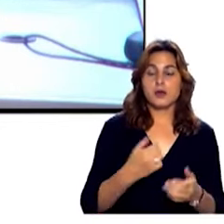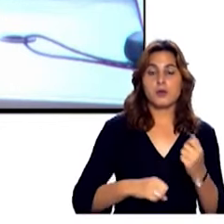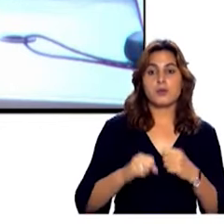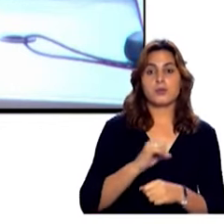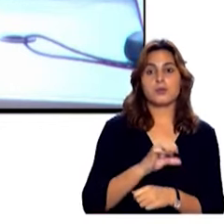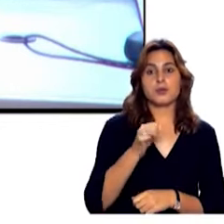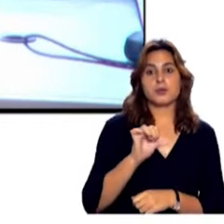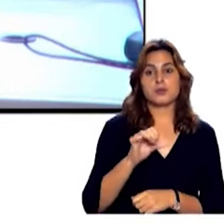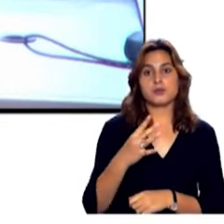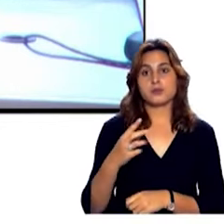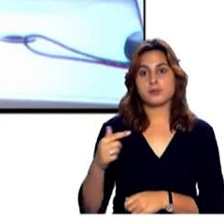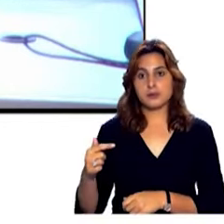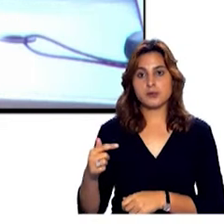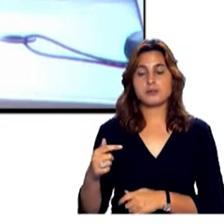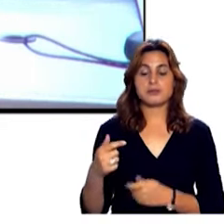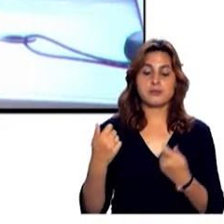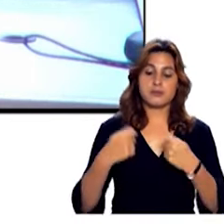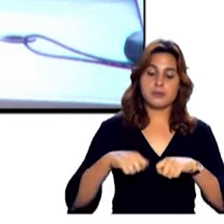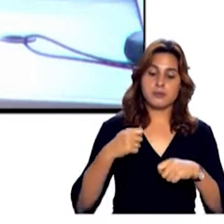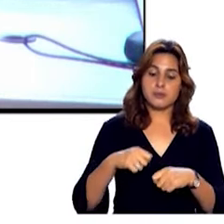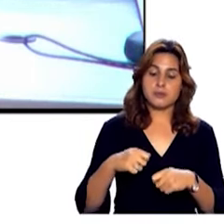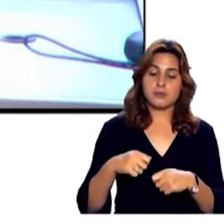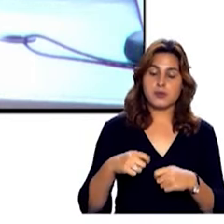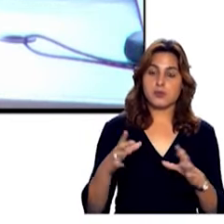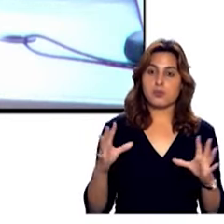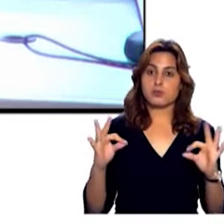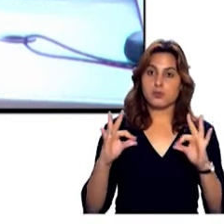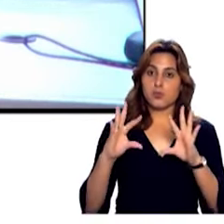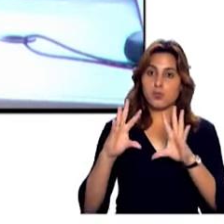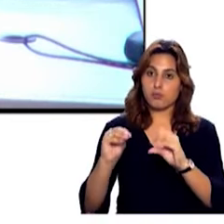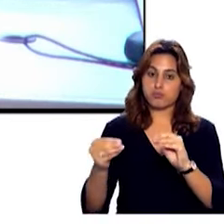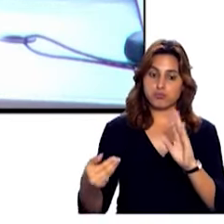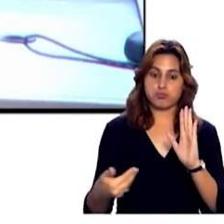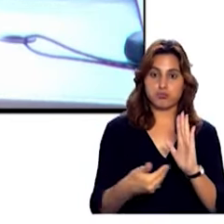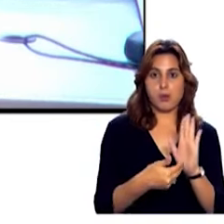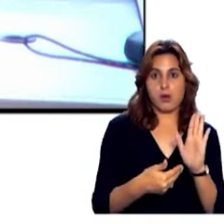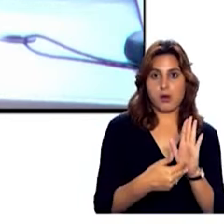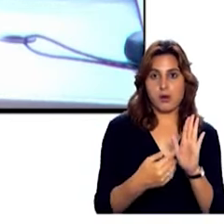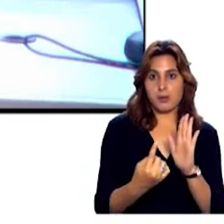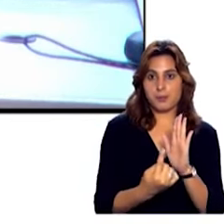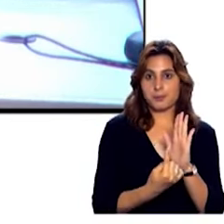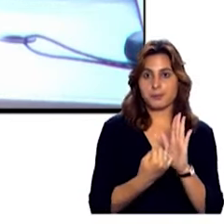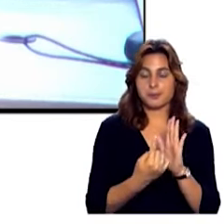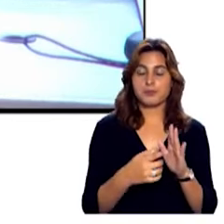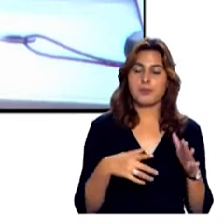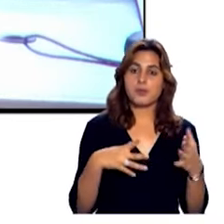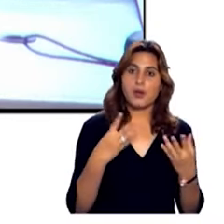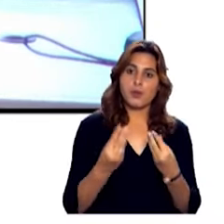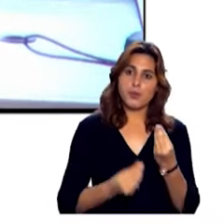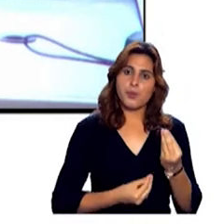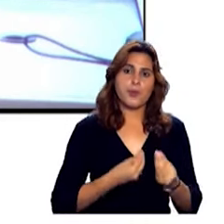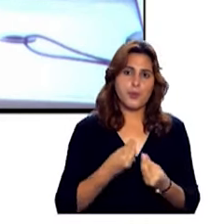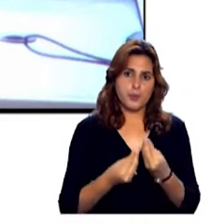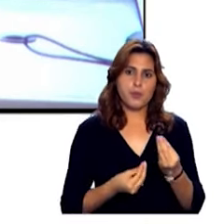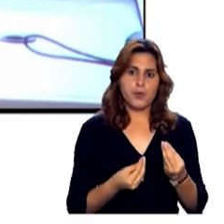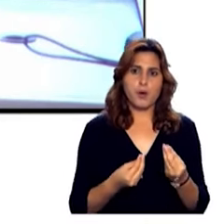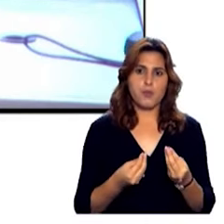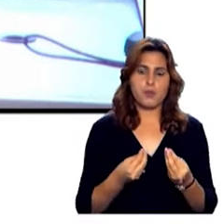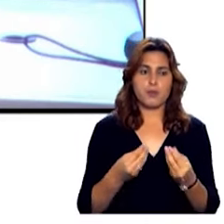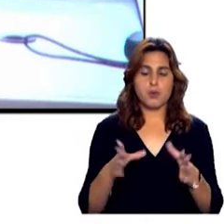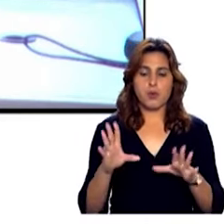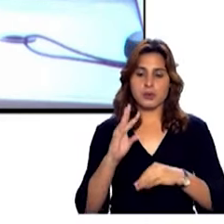demande comment rster un filtrage à la cour de cassation alors cette question Elle se pose notamment ET je vous ai